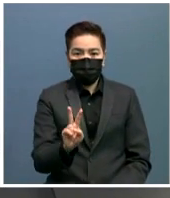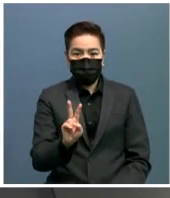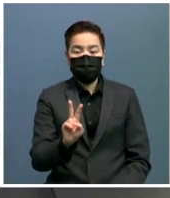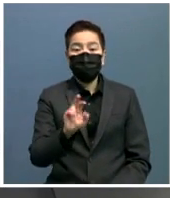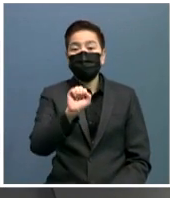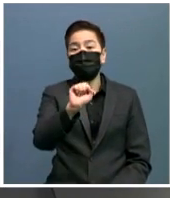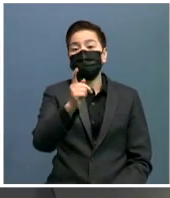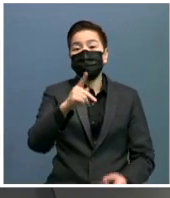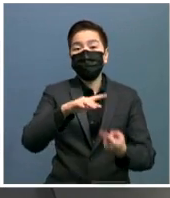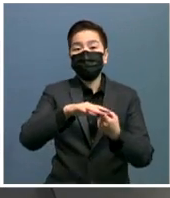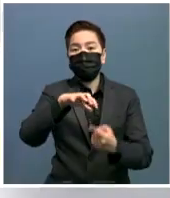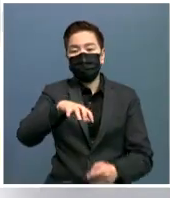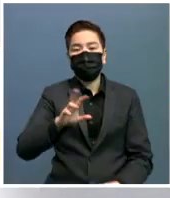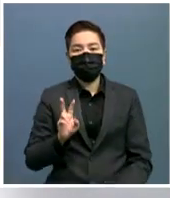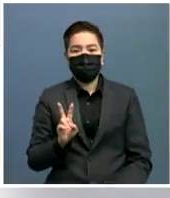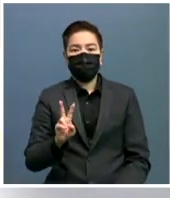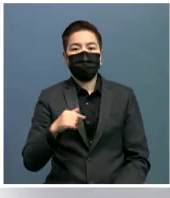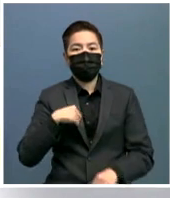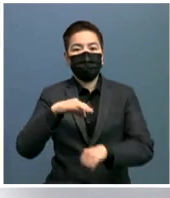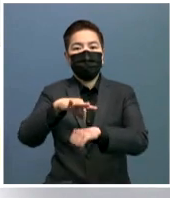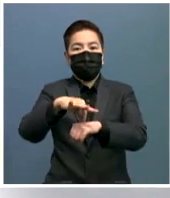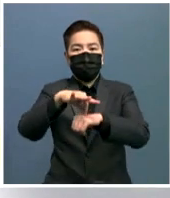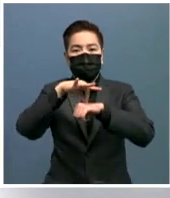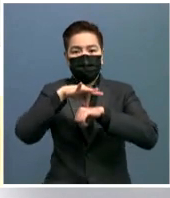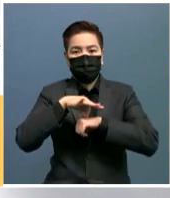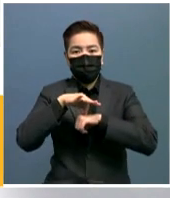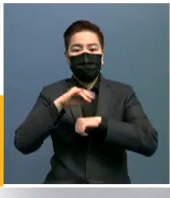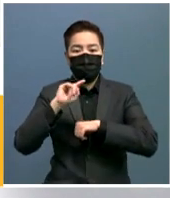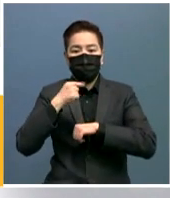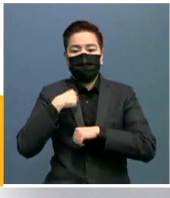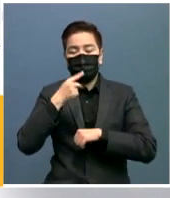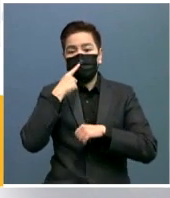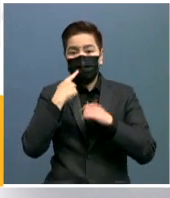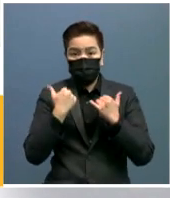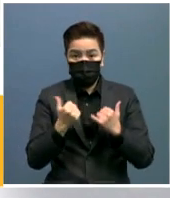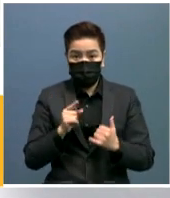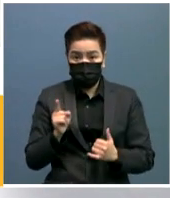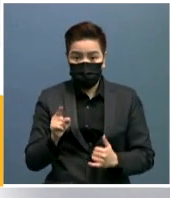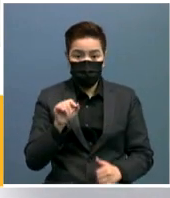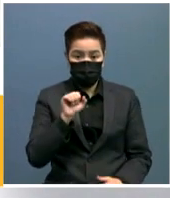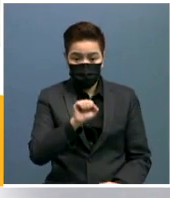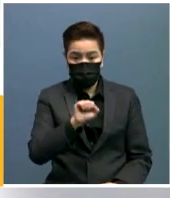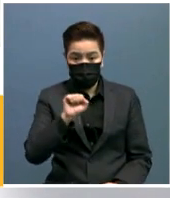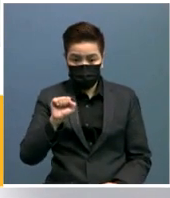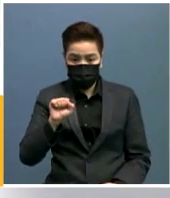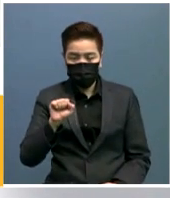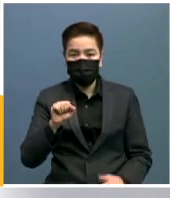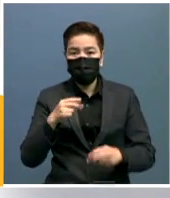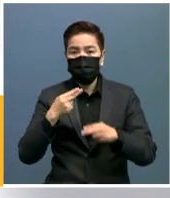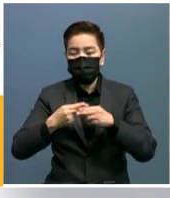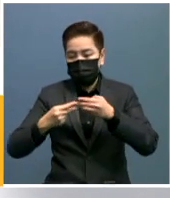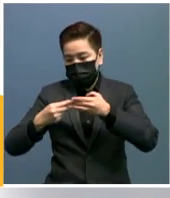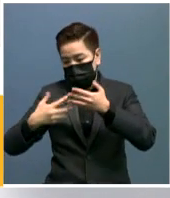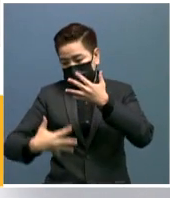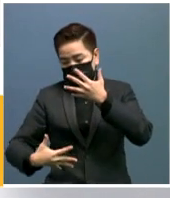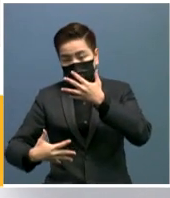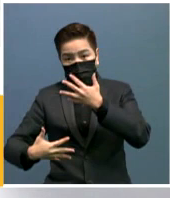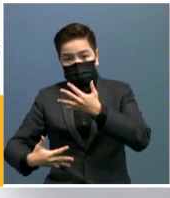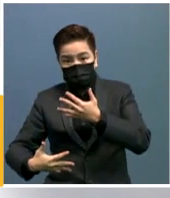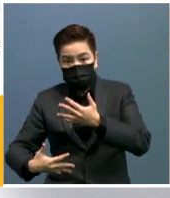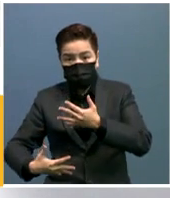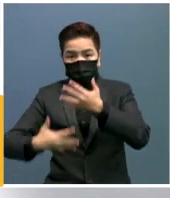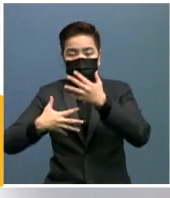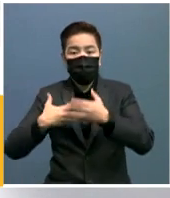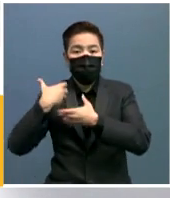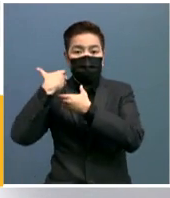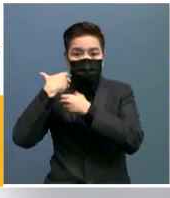สภาผู้แทนราษฎรนะครับก่อนที่จะปฏิบัติหน้าที่นี่คือบรรยากาศนะครับคุณผู้ชมศ.ที่ได้รับการเลื่อนบัญชีรายชื่อไม่ว่าจะเป็นในส่วน